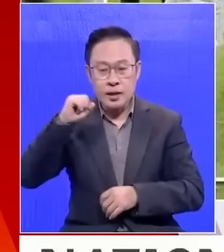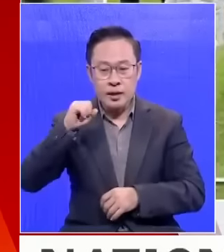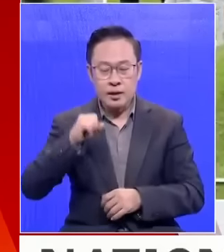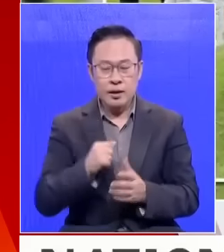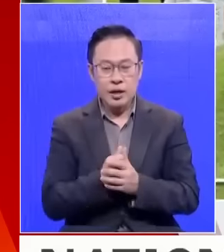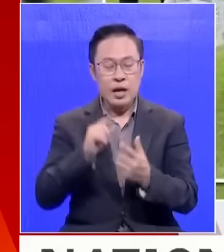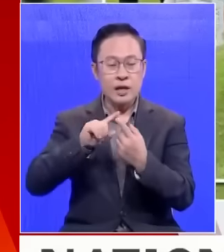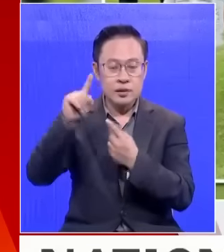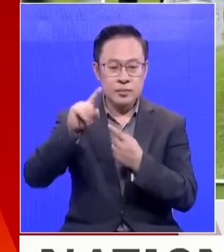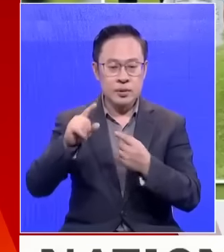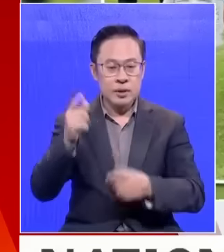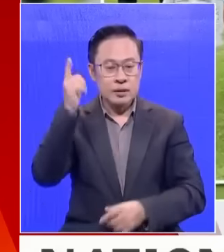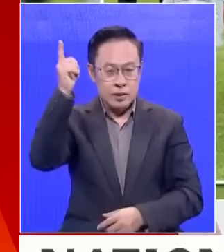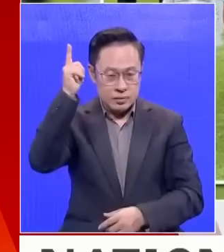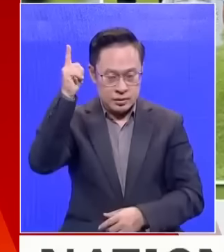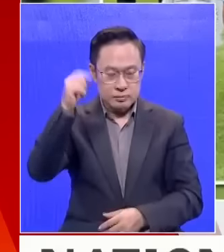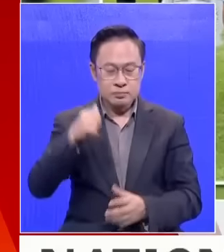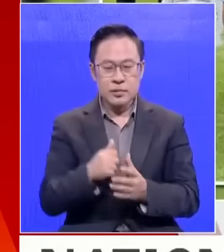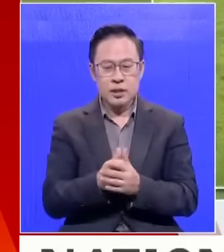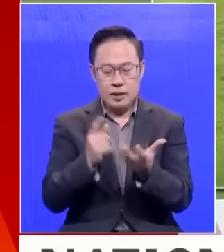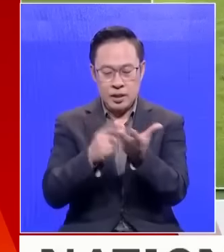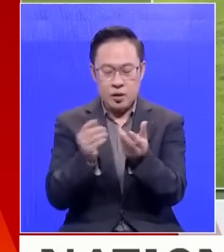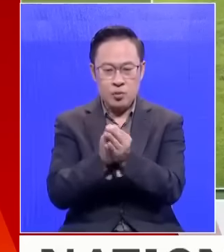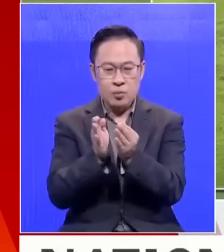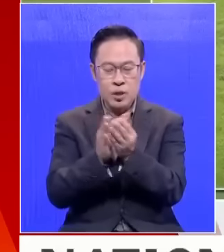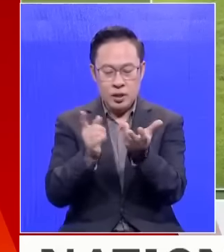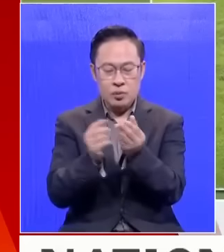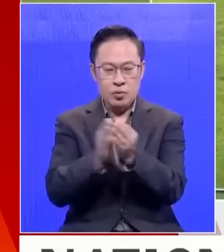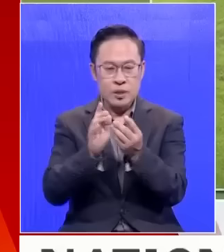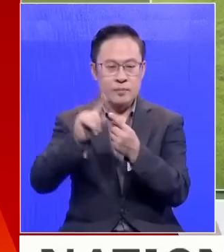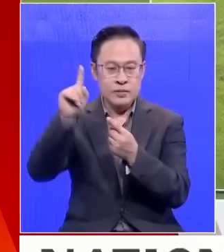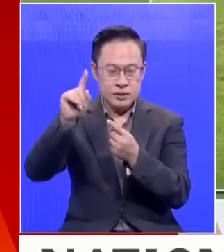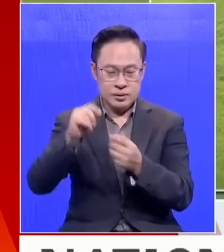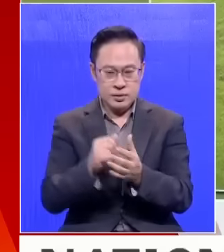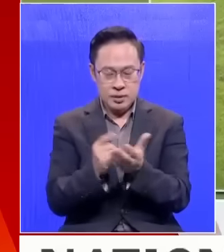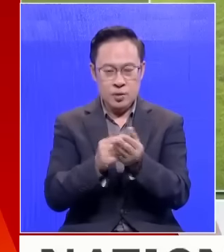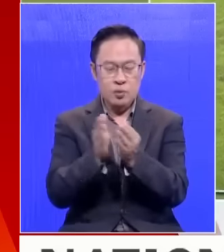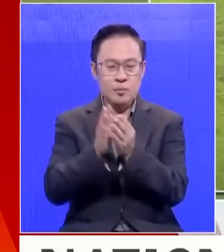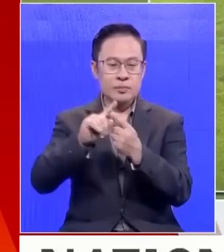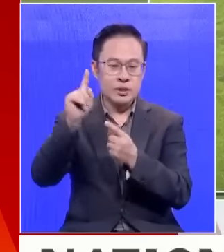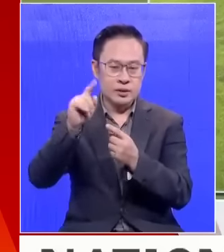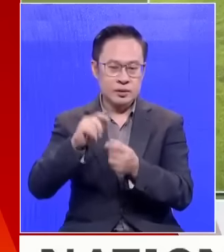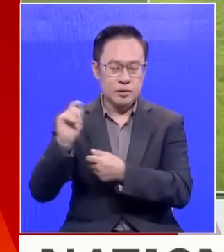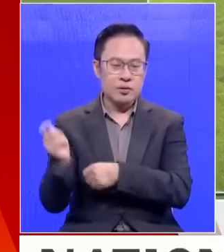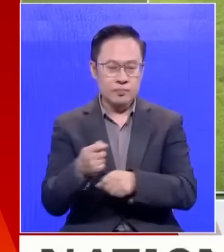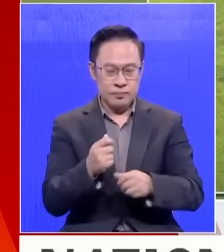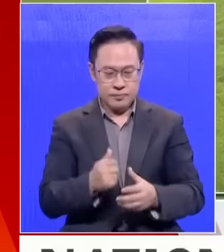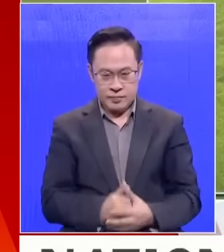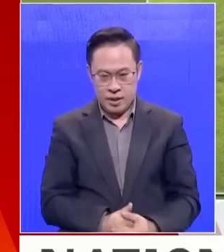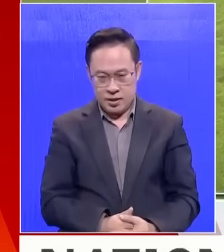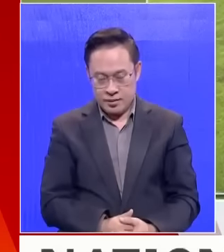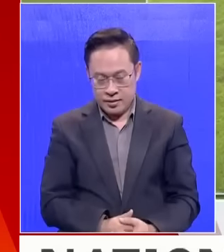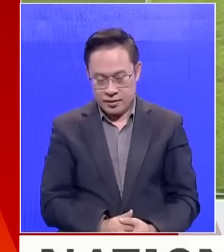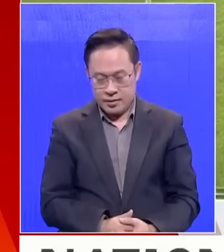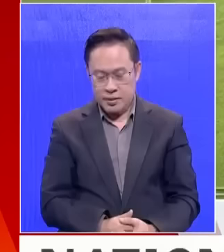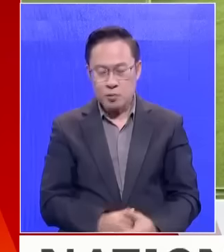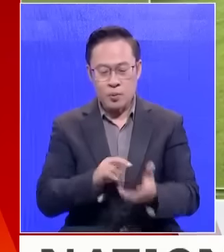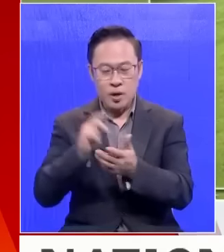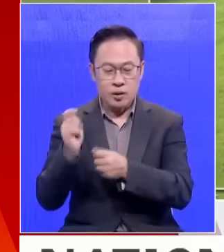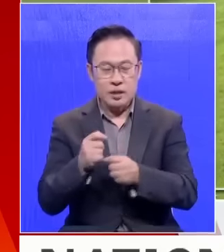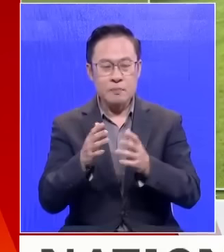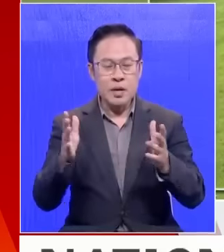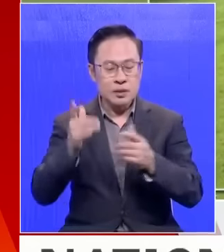ก็นายกทักษิณแต่ต้องถามว่าคนชนะเขาได้แต้มเยอะหรือแต้มน้อยล่ะเพราะกอล์ฟปกติแต้มน้อยชนะใช่ไหมครับเราบอกว่ายืนยัน